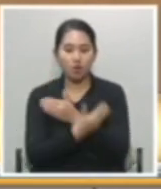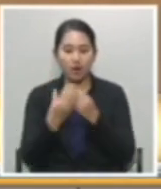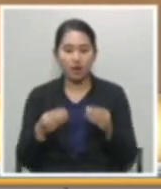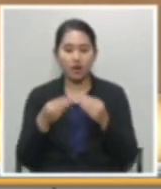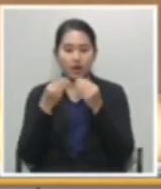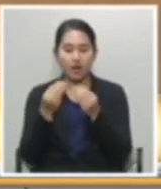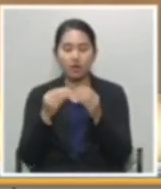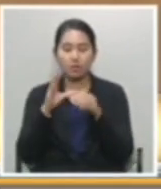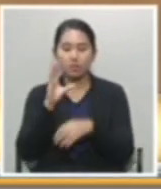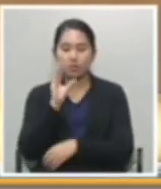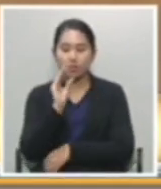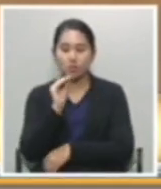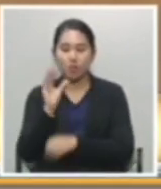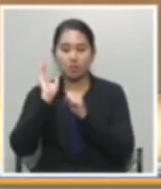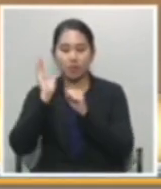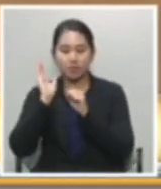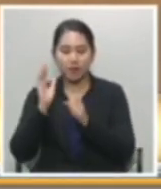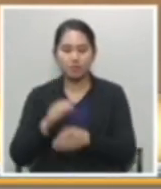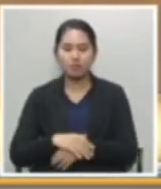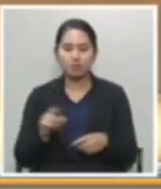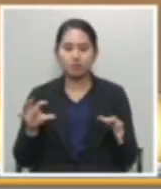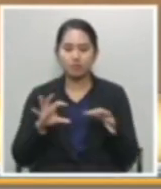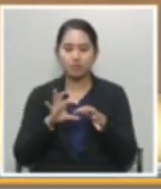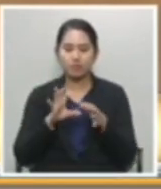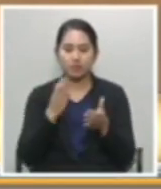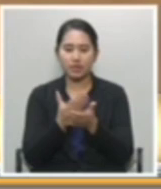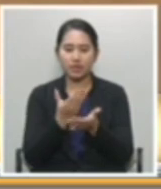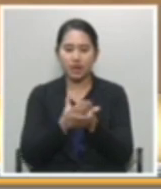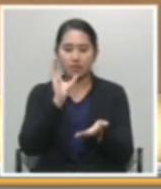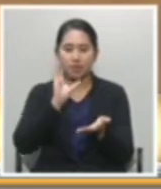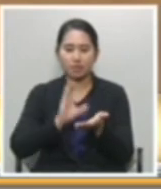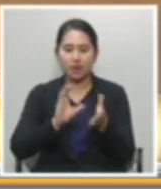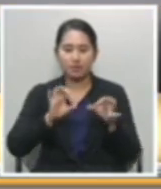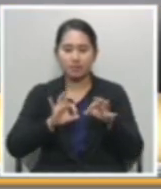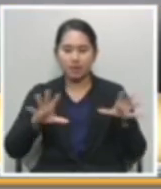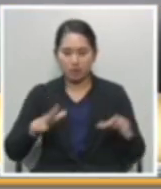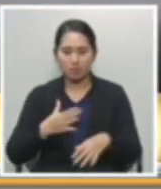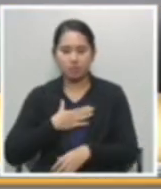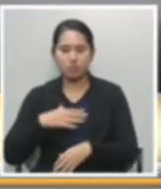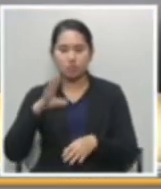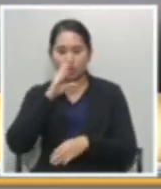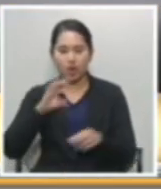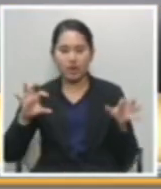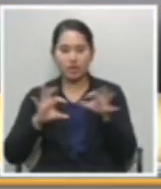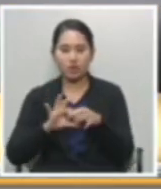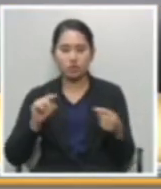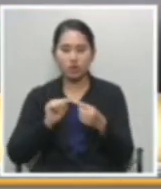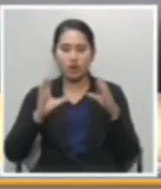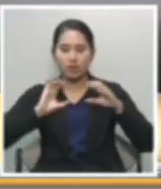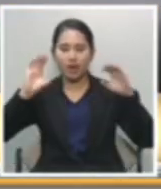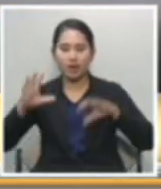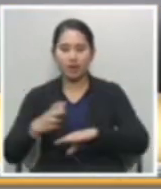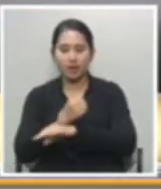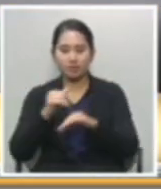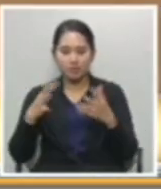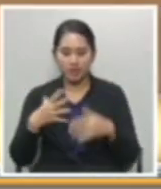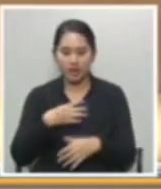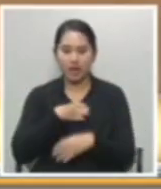เรื่องที่ผ่านมานี่มันไม่เกี่ยวกับเรื่องงบประมาณ เกี่ยวสิครับผมกำลังพูดเป็นรัฐบาลที่ไม่มีอำนาจ อยากให้ท่